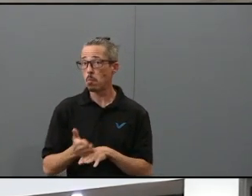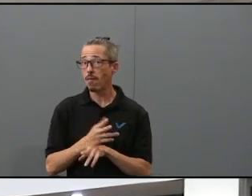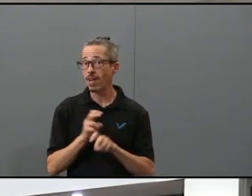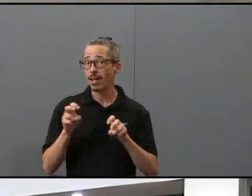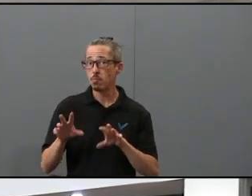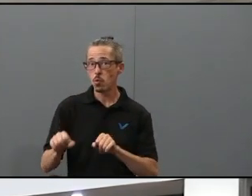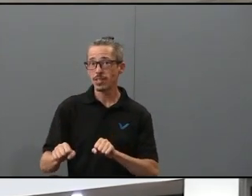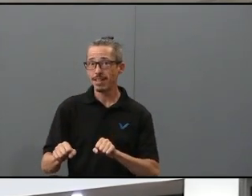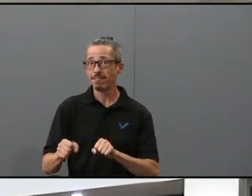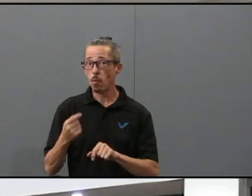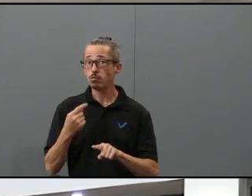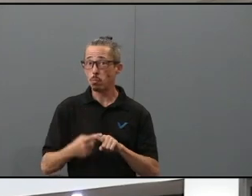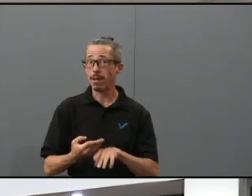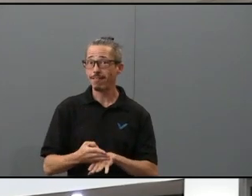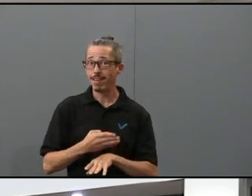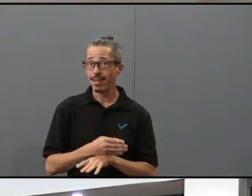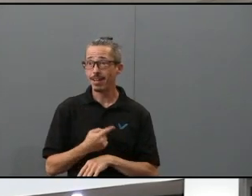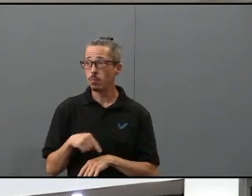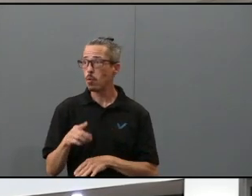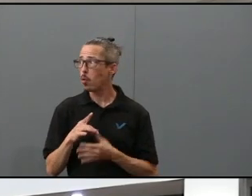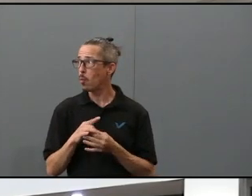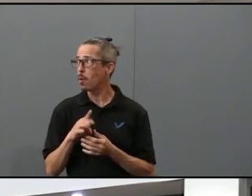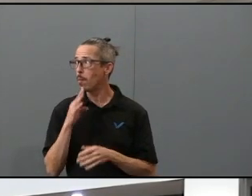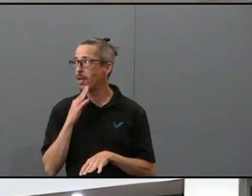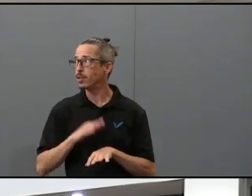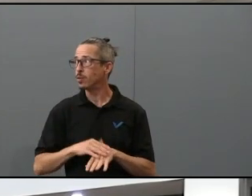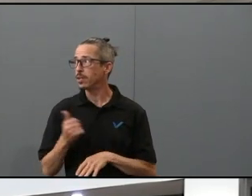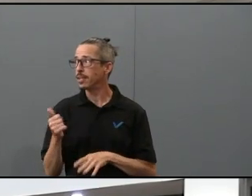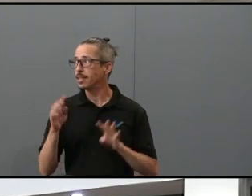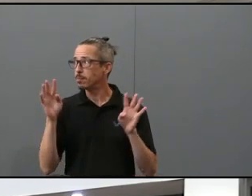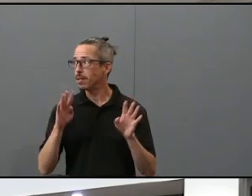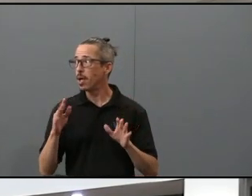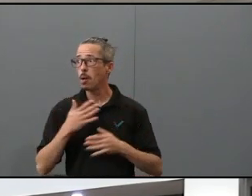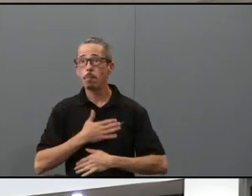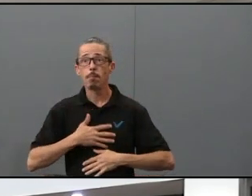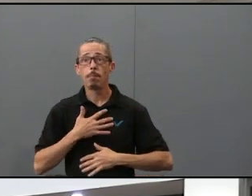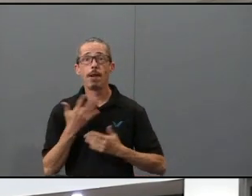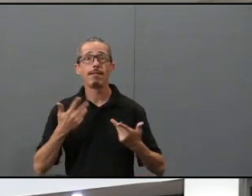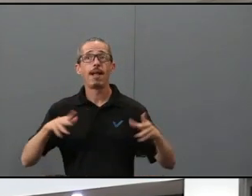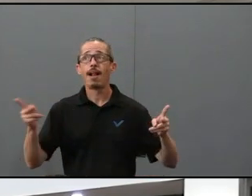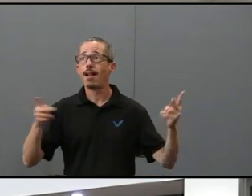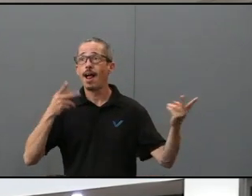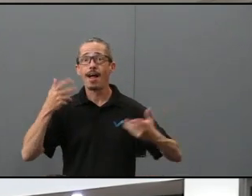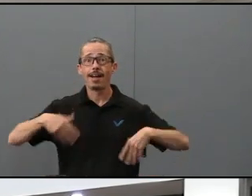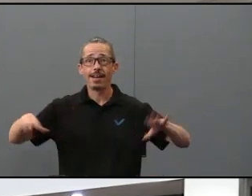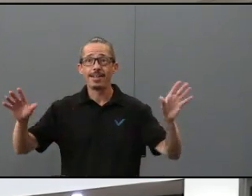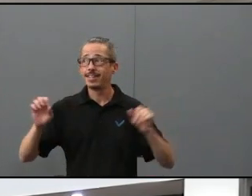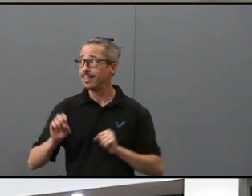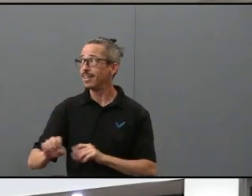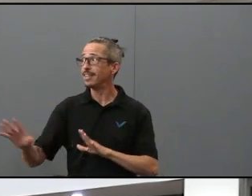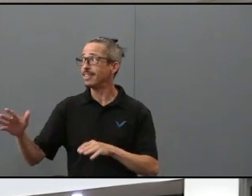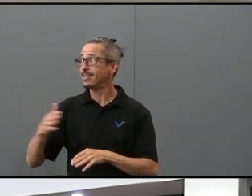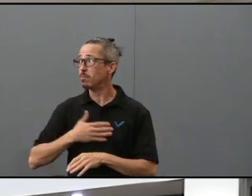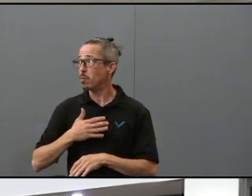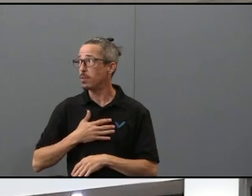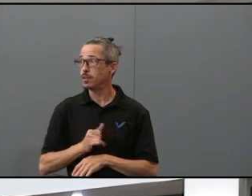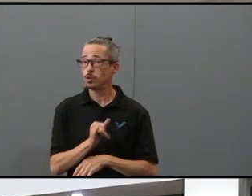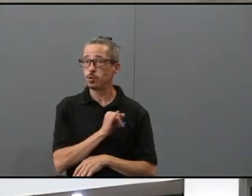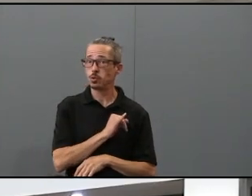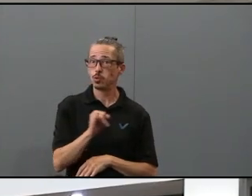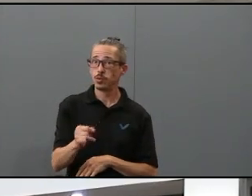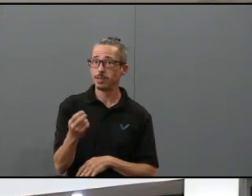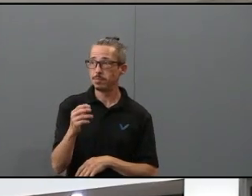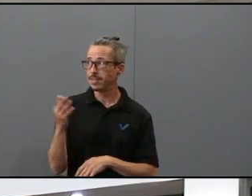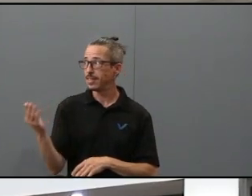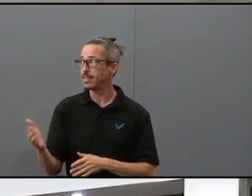garder leur place et euh je pense que ma collègue va parler des spectacles en plein air en fait que je la laisse aller moi c'était pour le jeudi midi